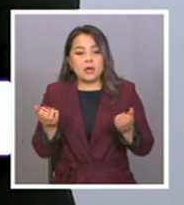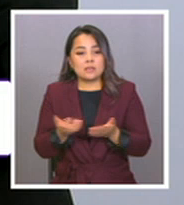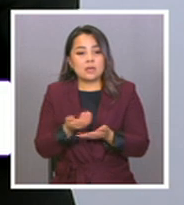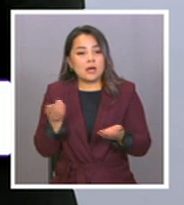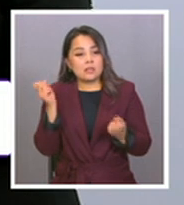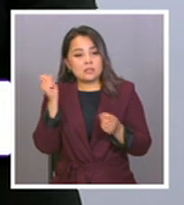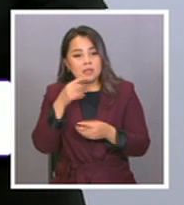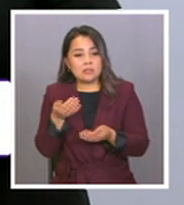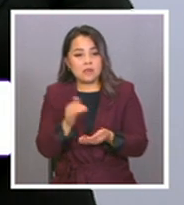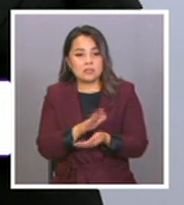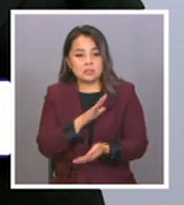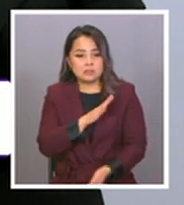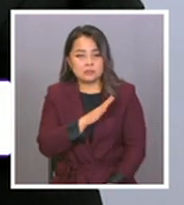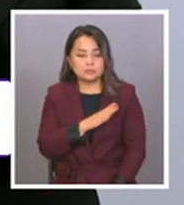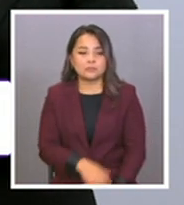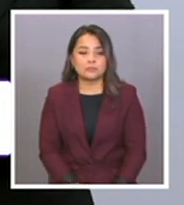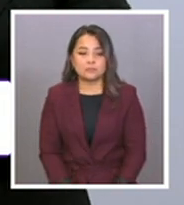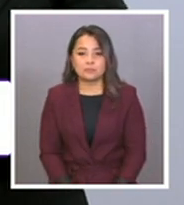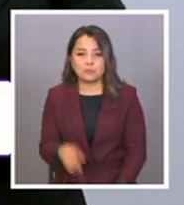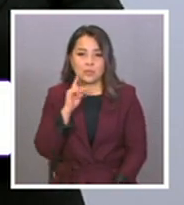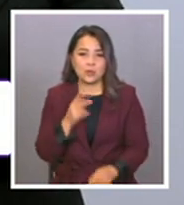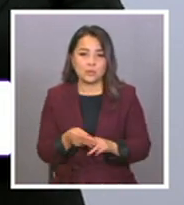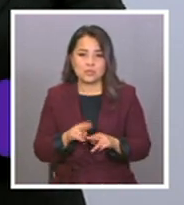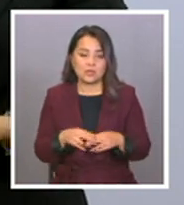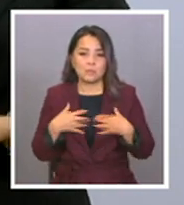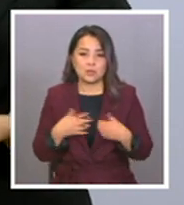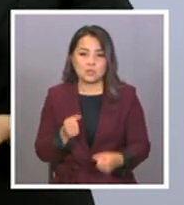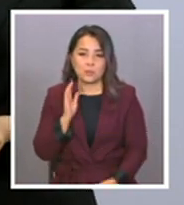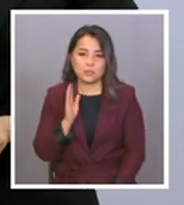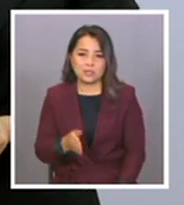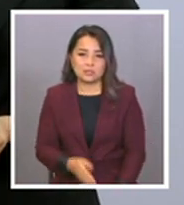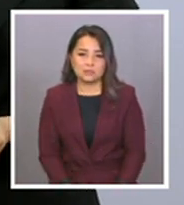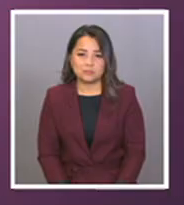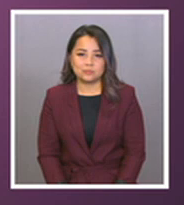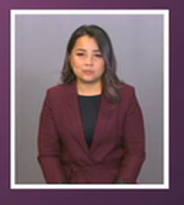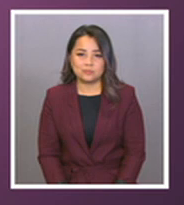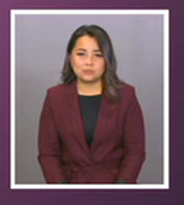Осымен сабағымыз аяқталды. Сау болыңыздар!